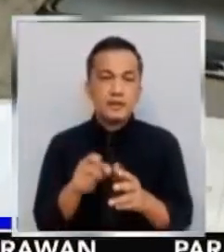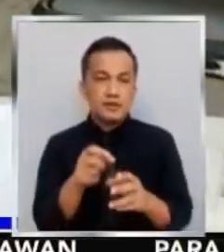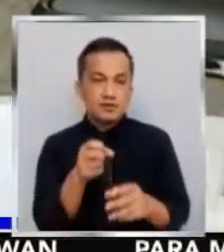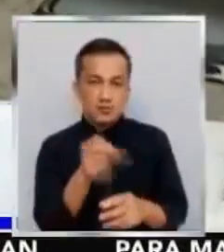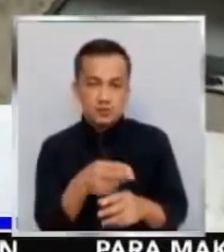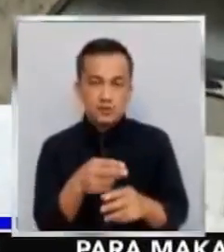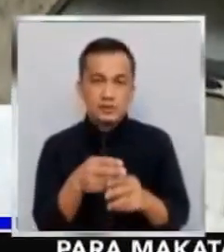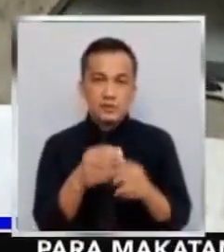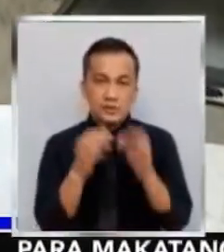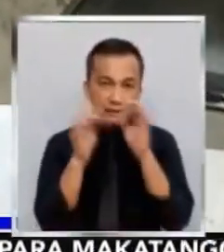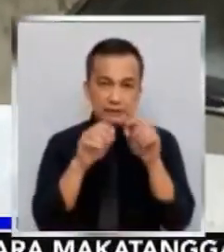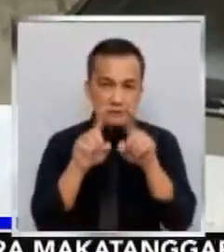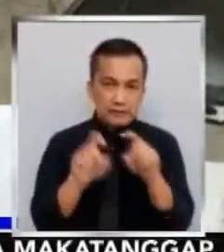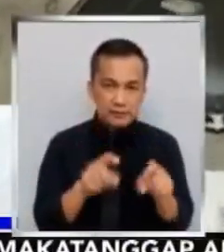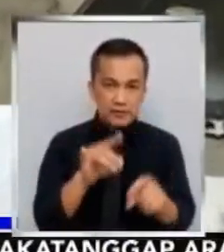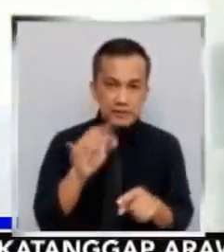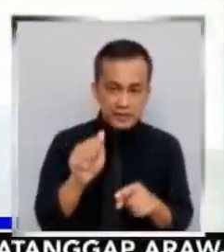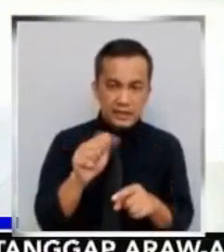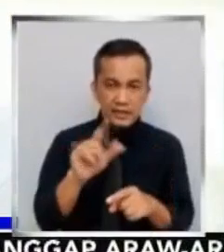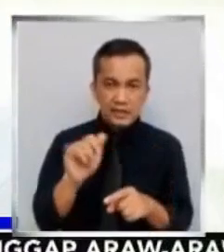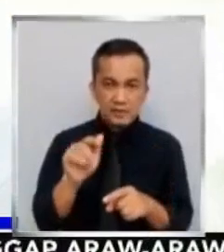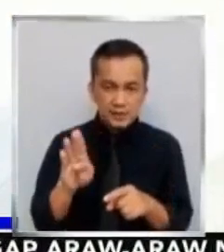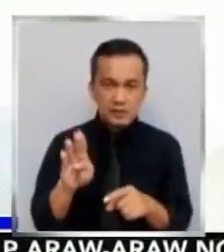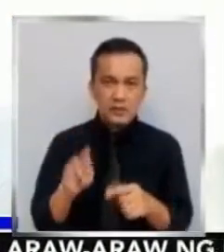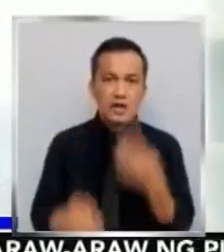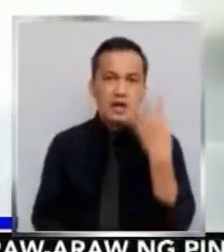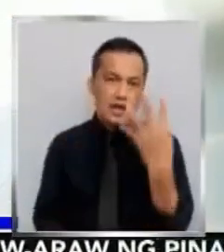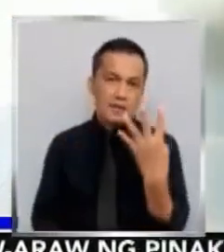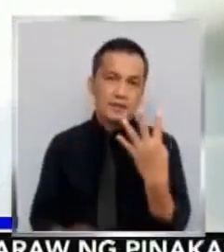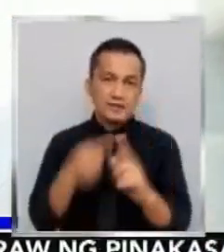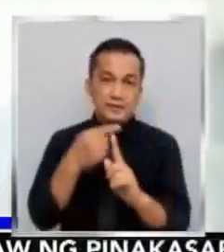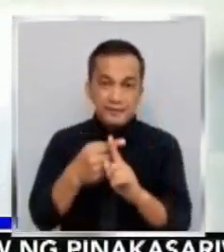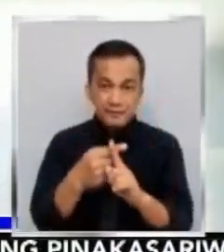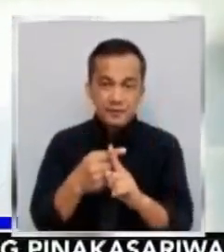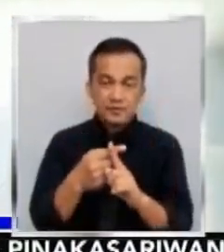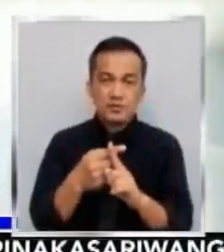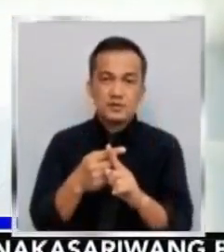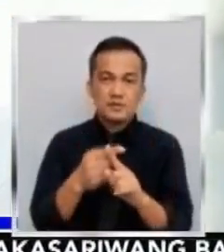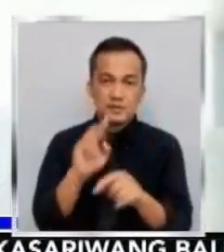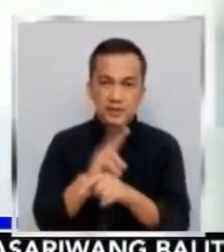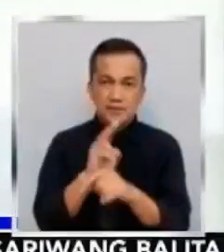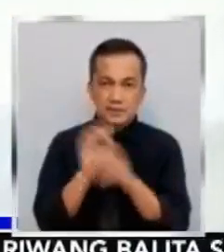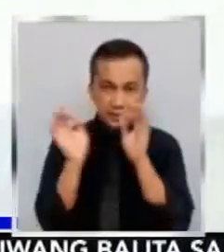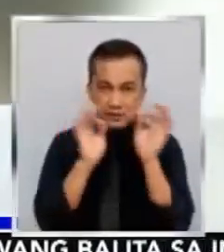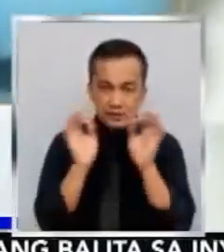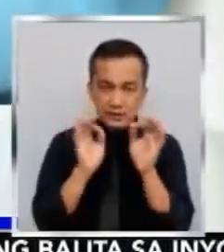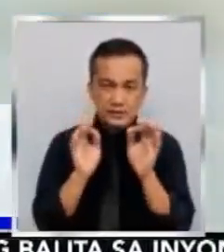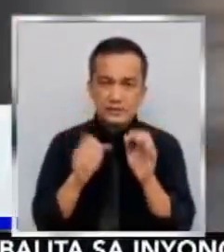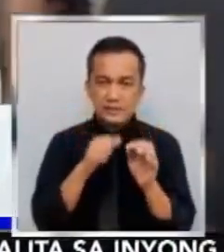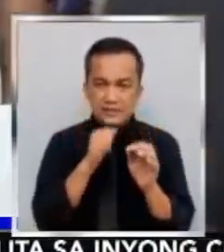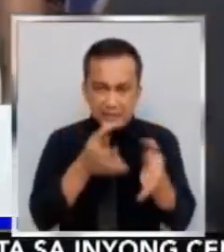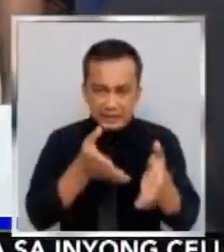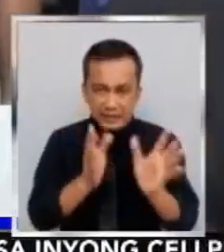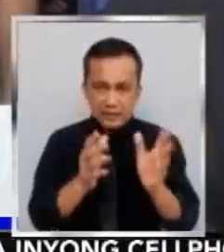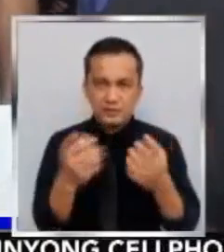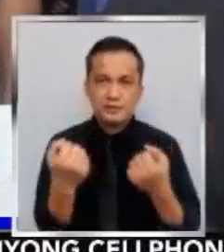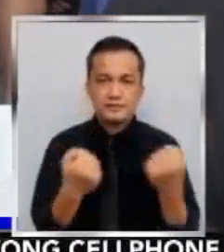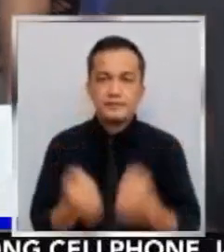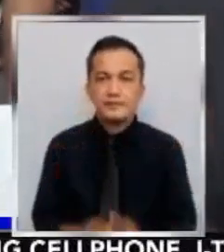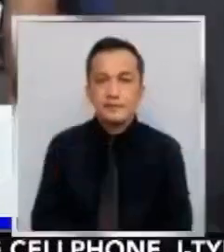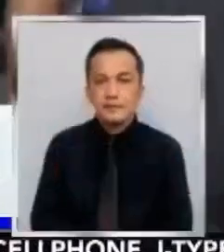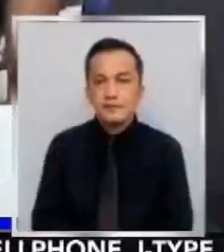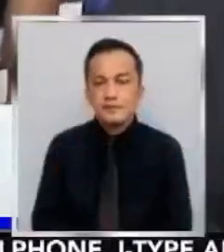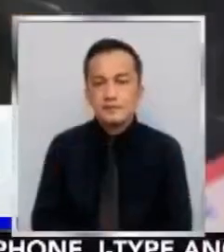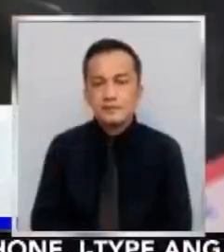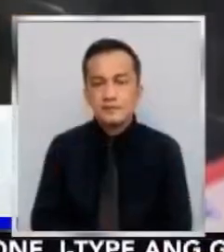LTFRB. 4 na driver ang nagpositibo sa paggamit ng ilegal na droga at hindi na pinagmaneho. Bukod sa